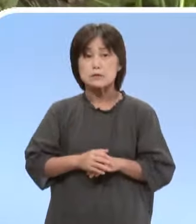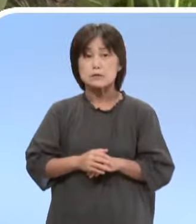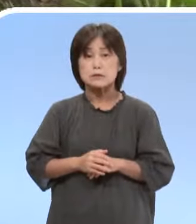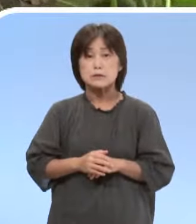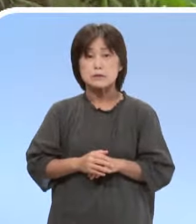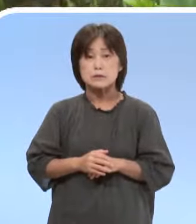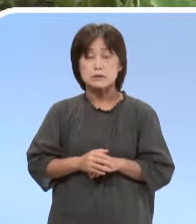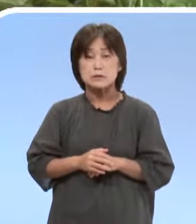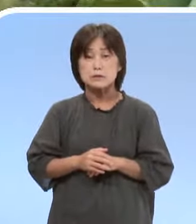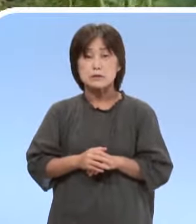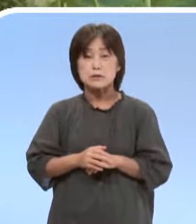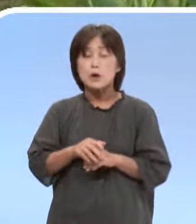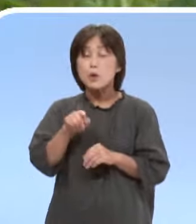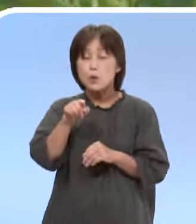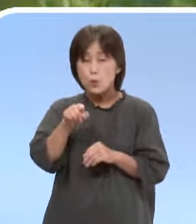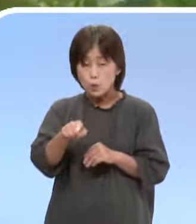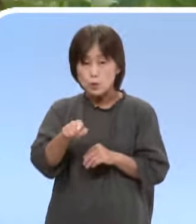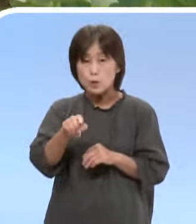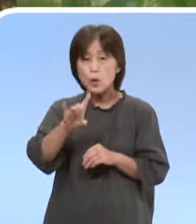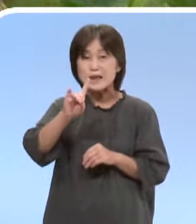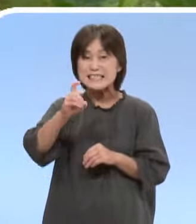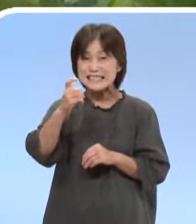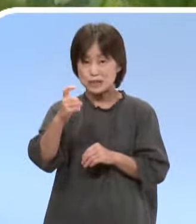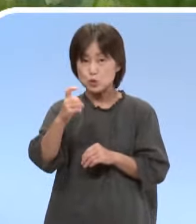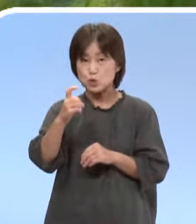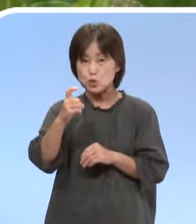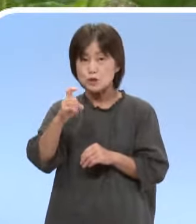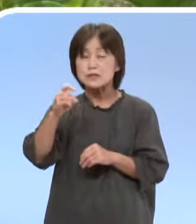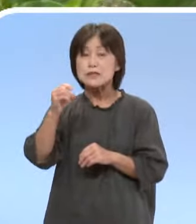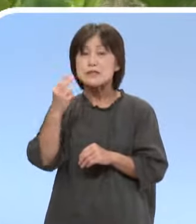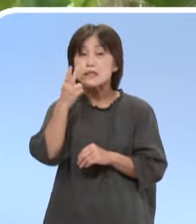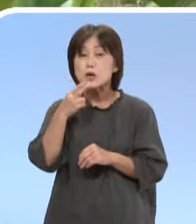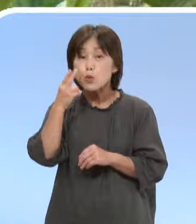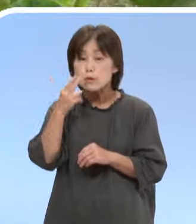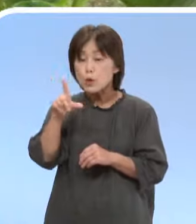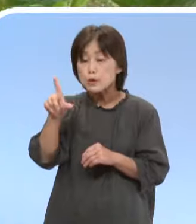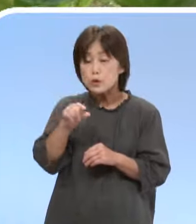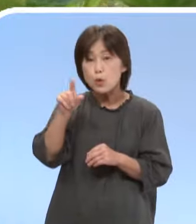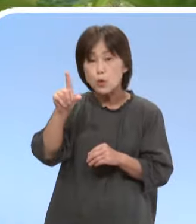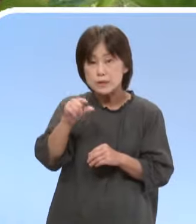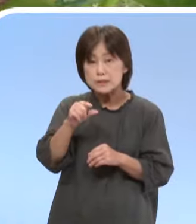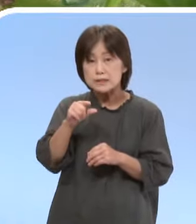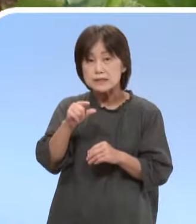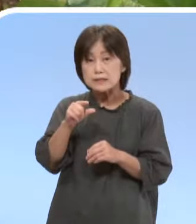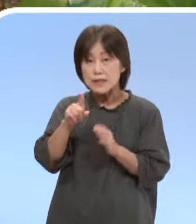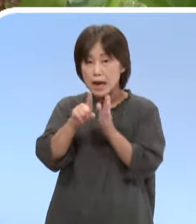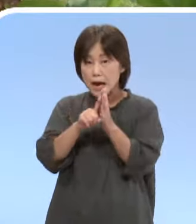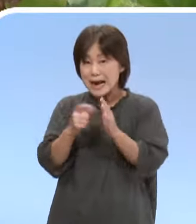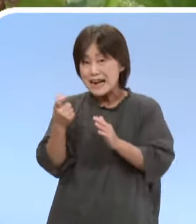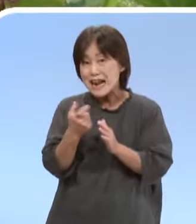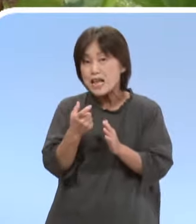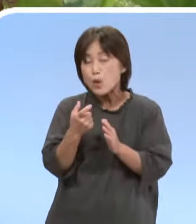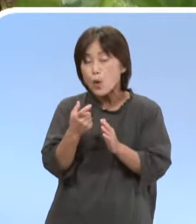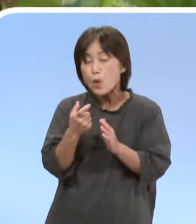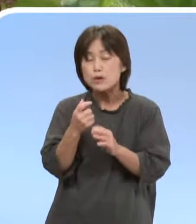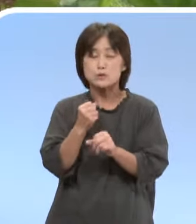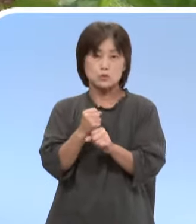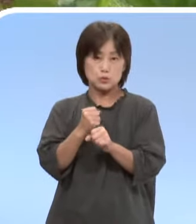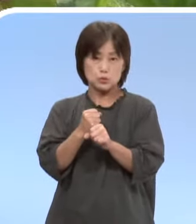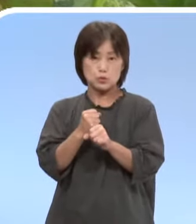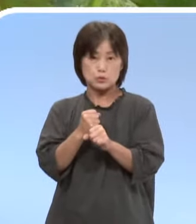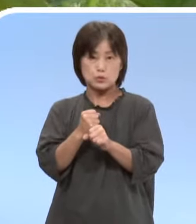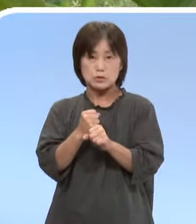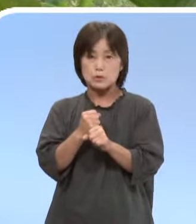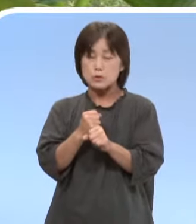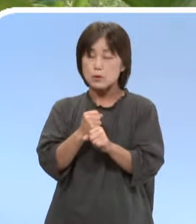ですか。 はい、この絹里芋を使って、はいはい、冷凍里芋まで持っていきます。 冷